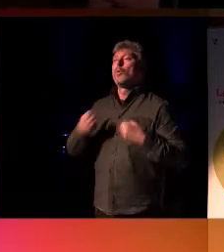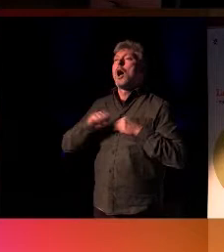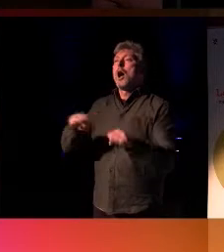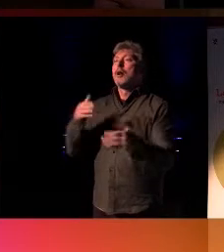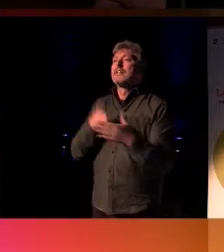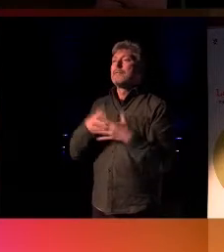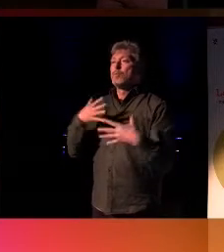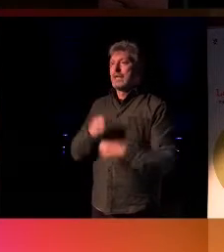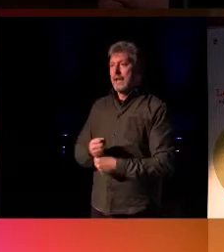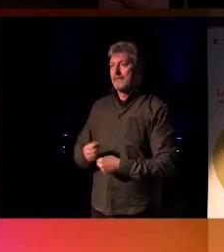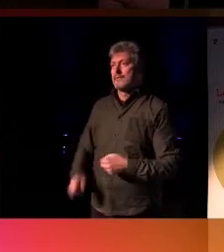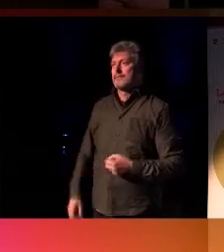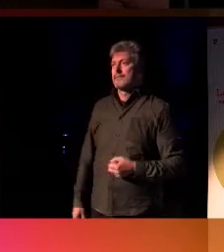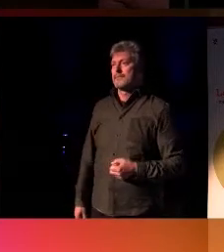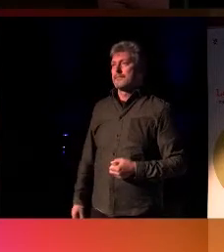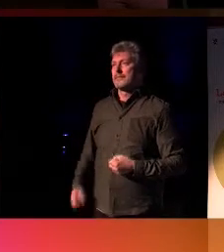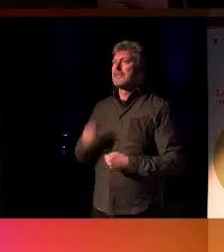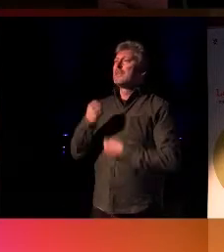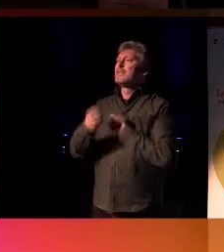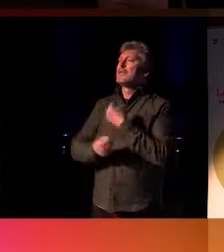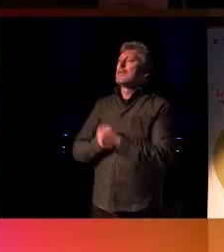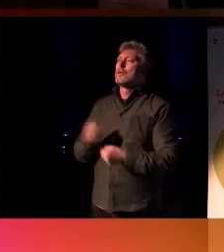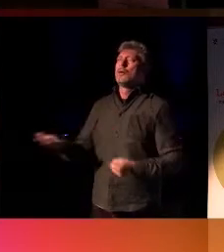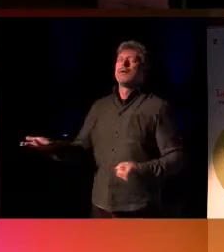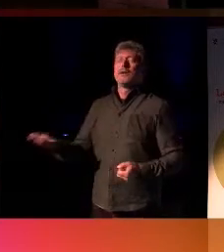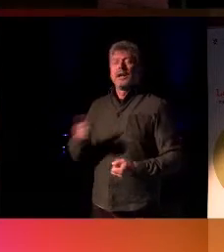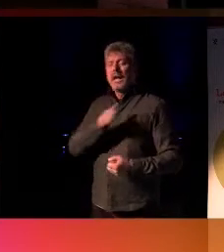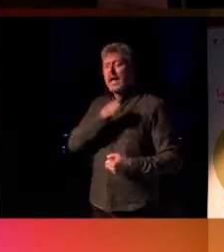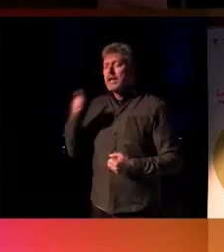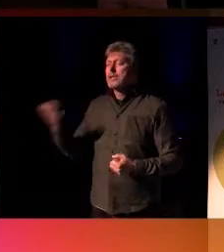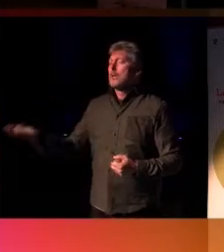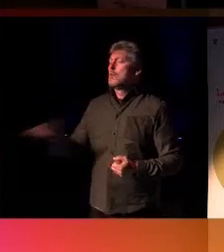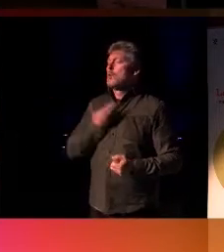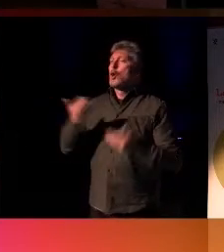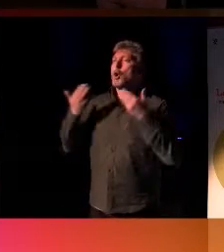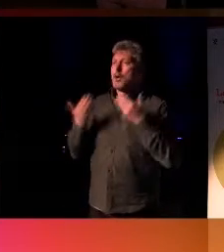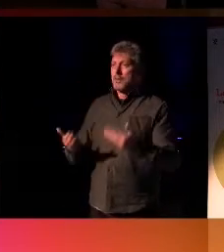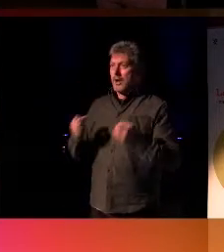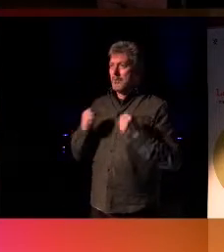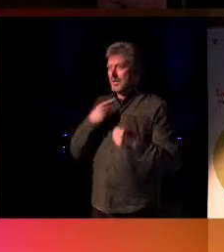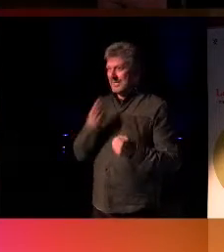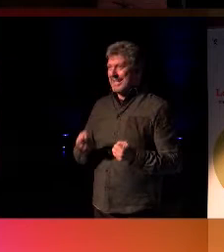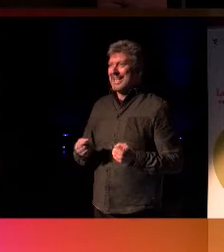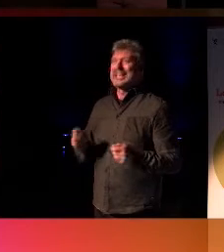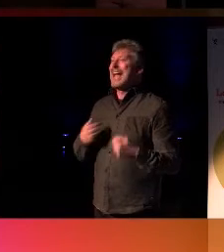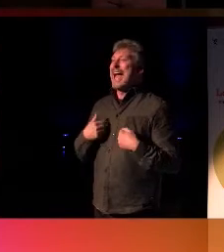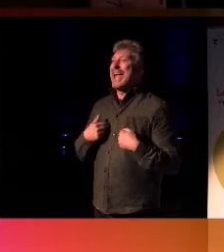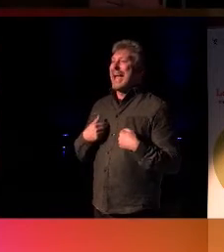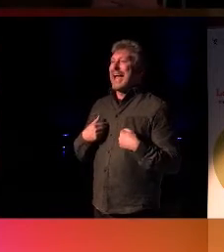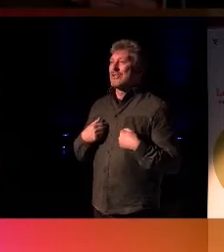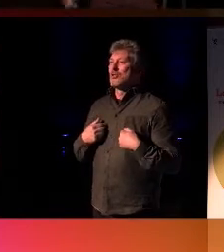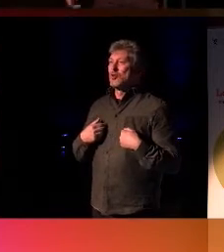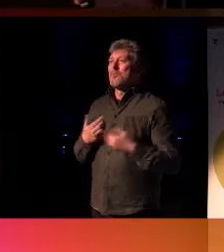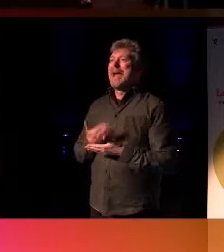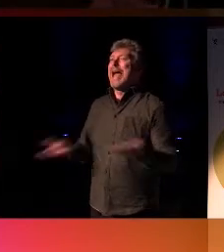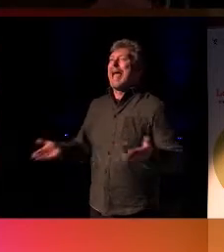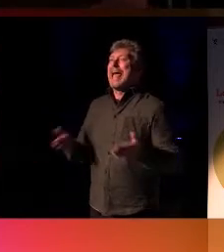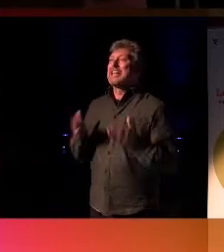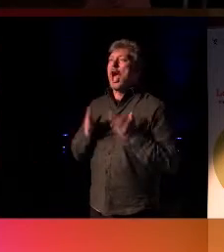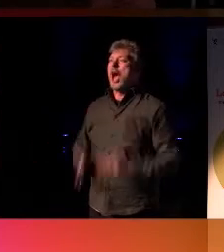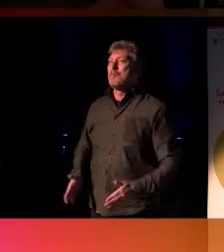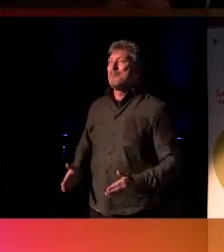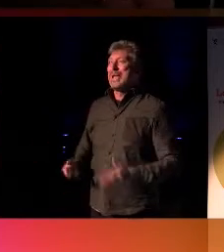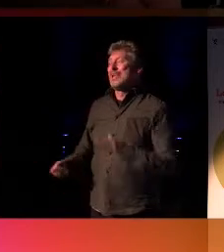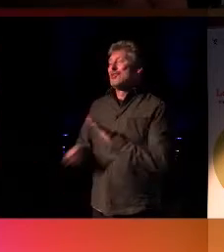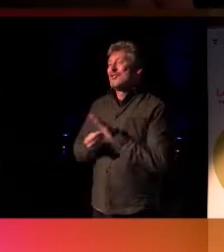kreft gjør det ekstremt mye bra, det må jeg si, som en inhabil støttespiller. Og nå